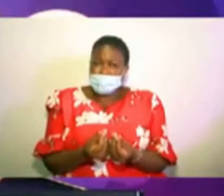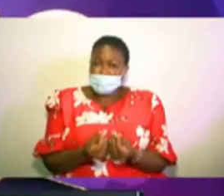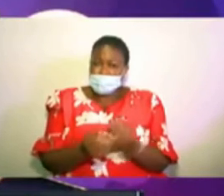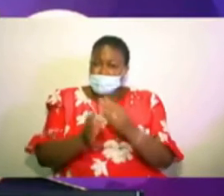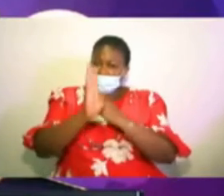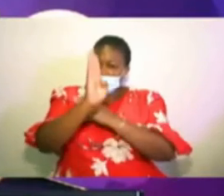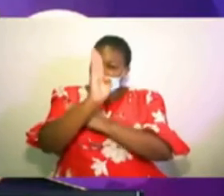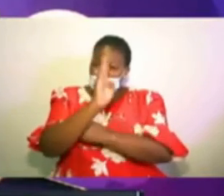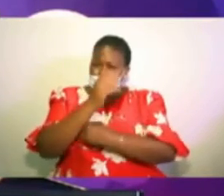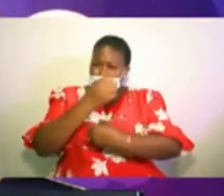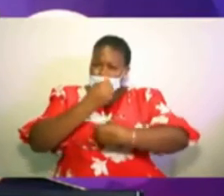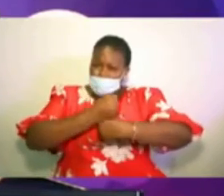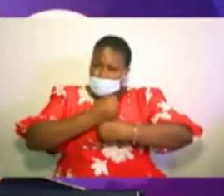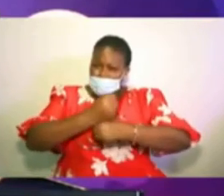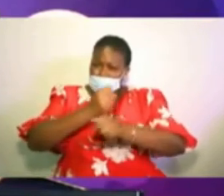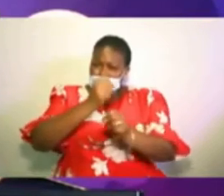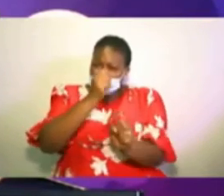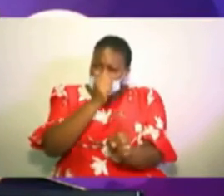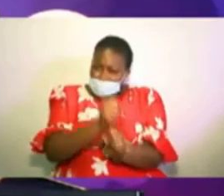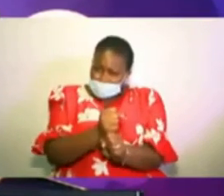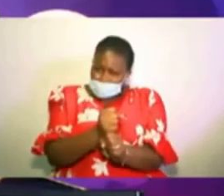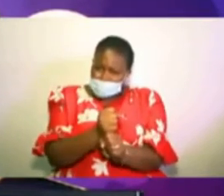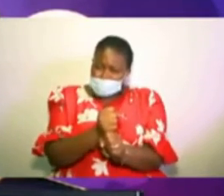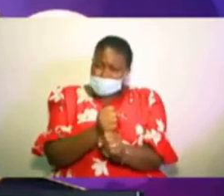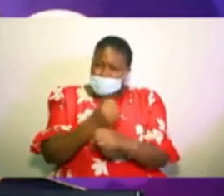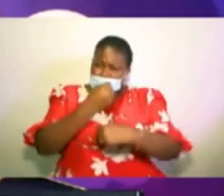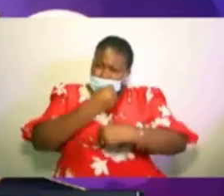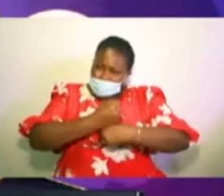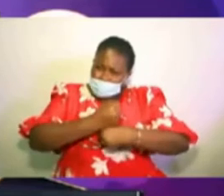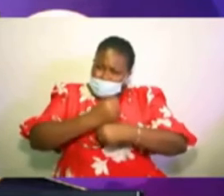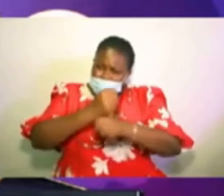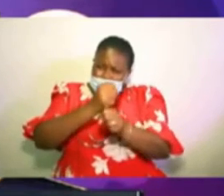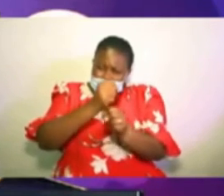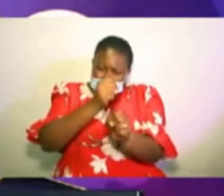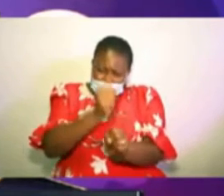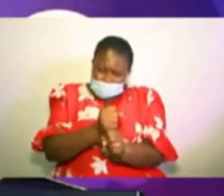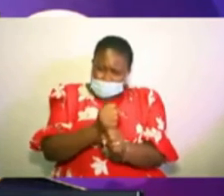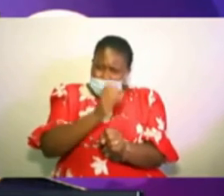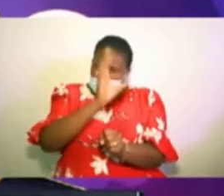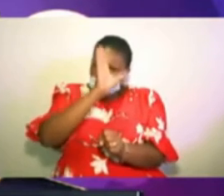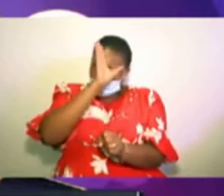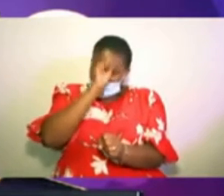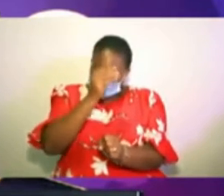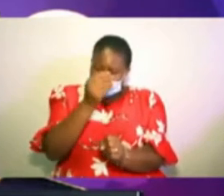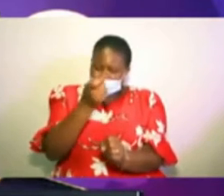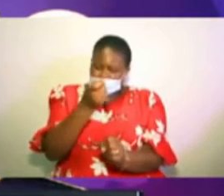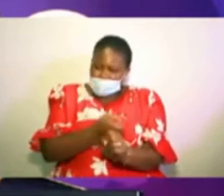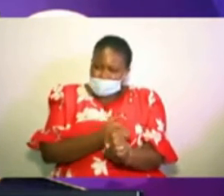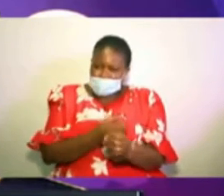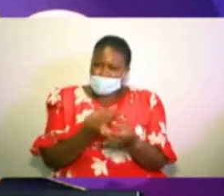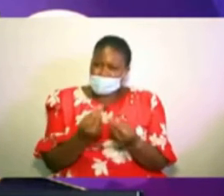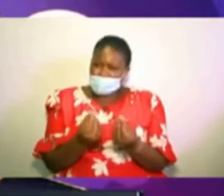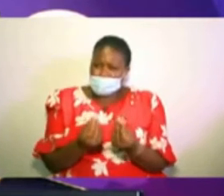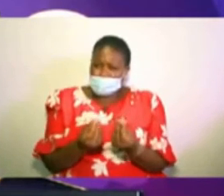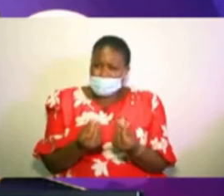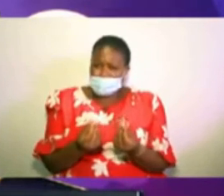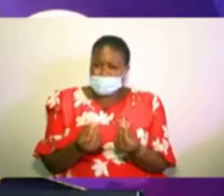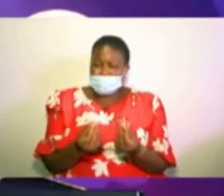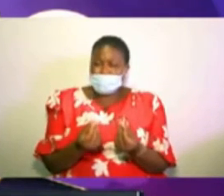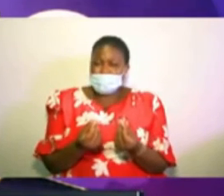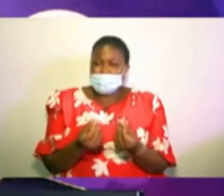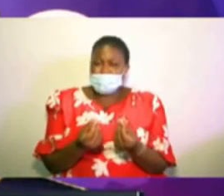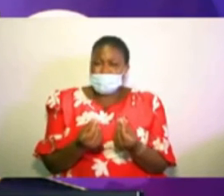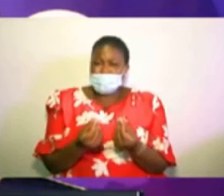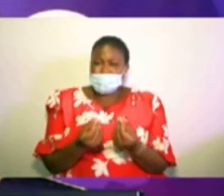Formed the man, it means he designed him. Et donc former l'homme, c'est-à-dire il a